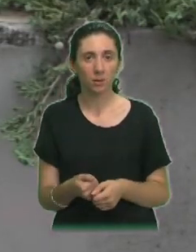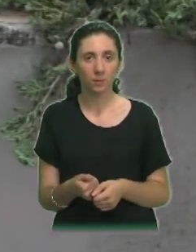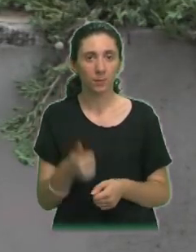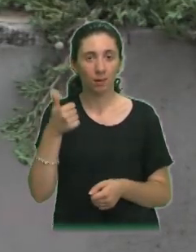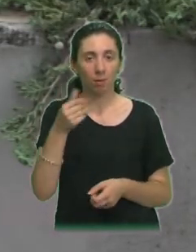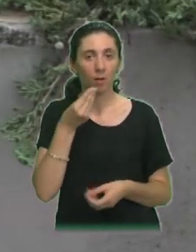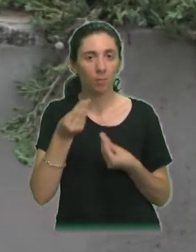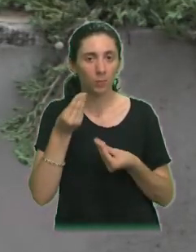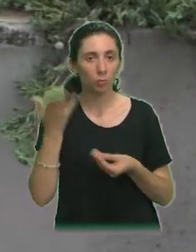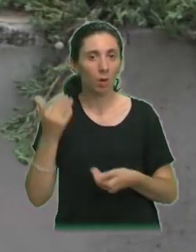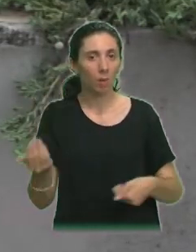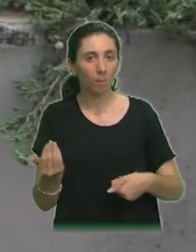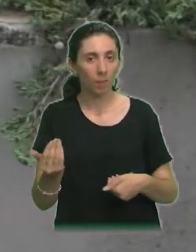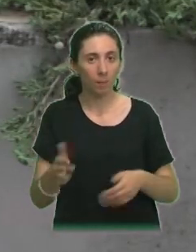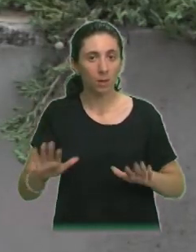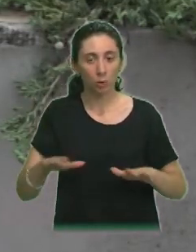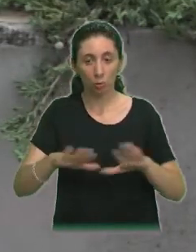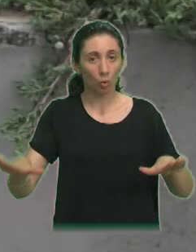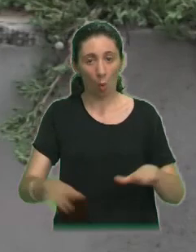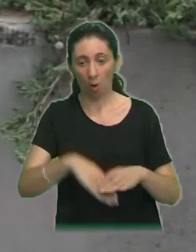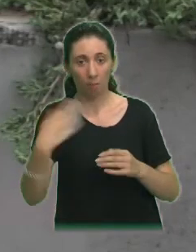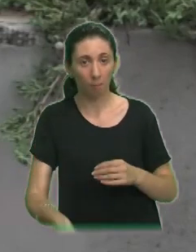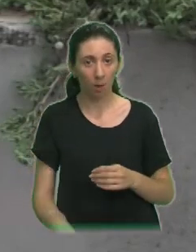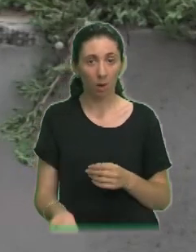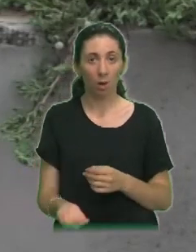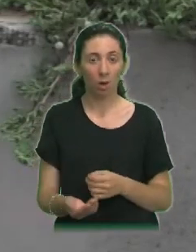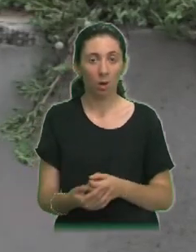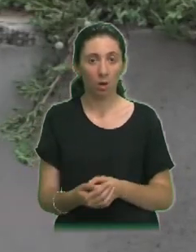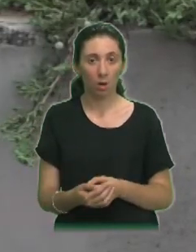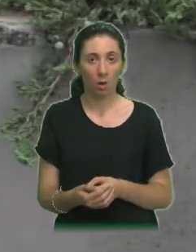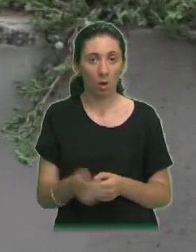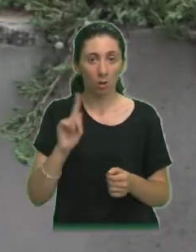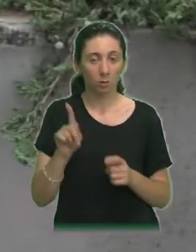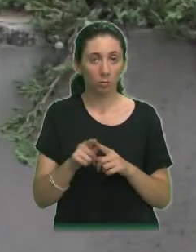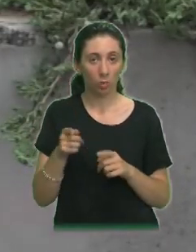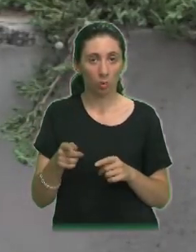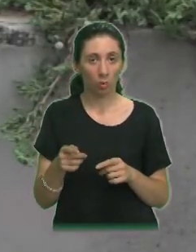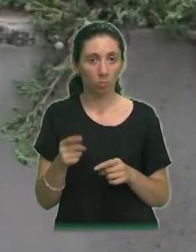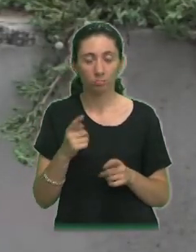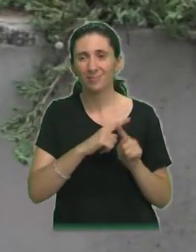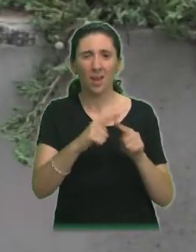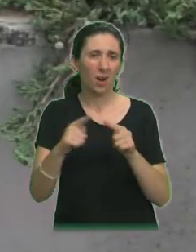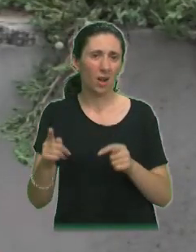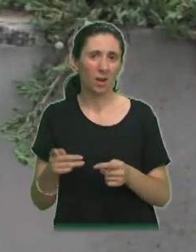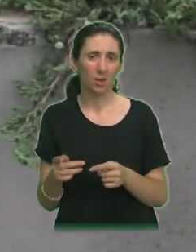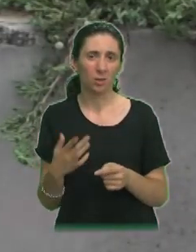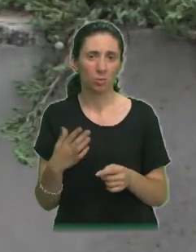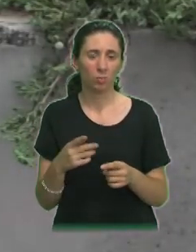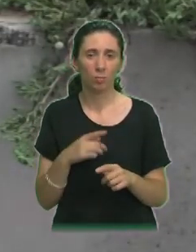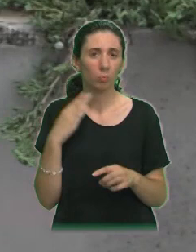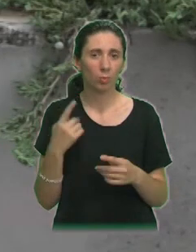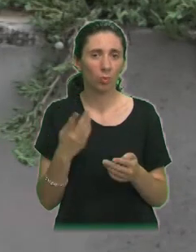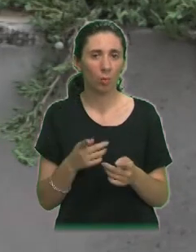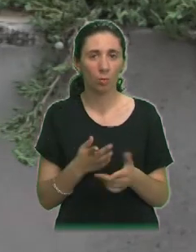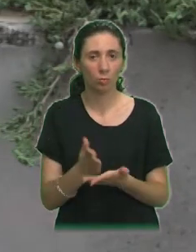od meningitisa, jedna je pričala kak je bila beba, pala sa stola i od toga